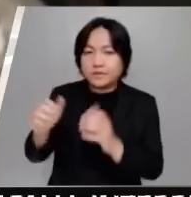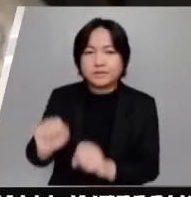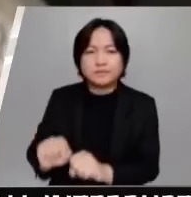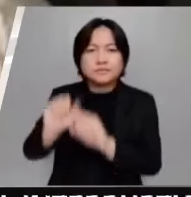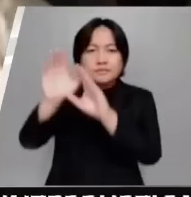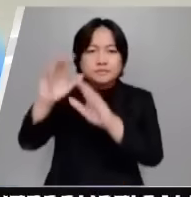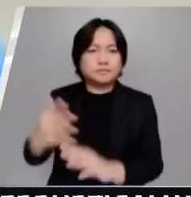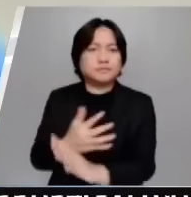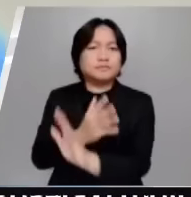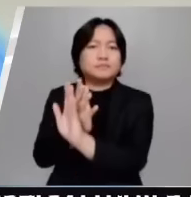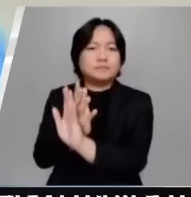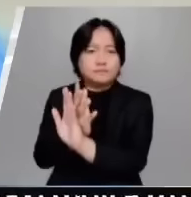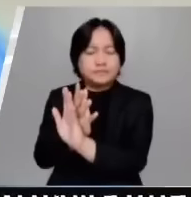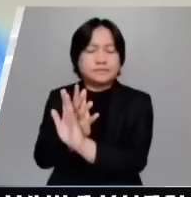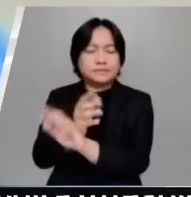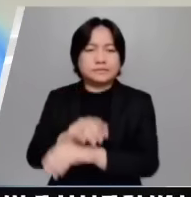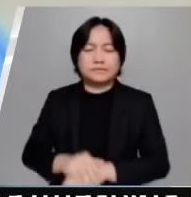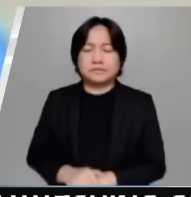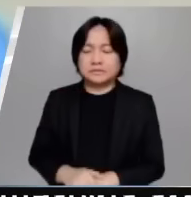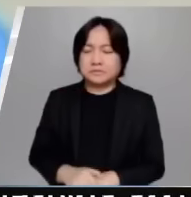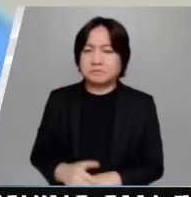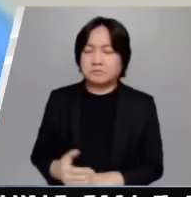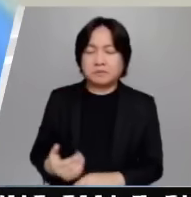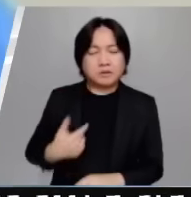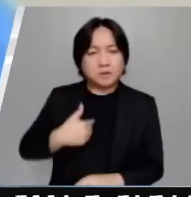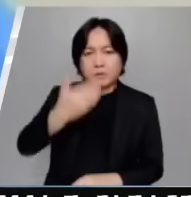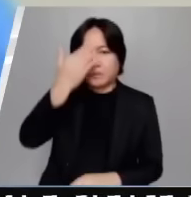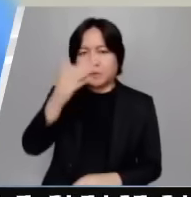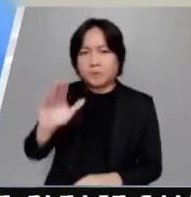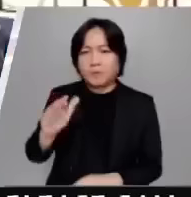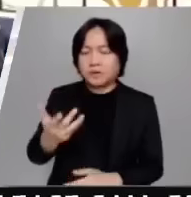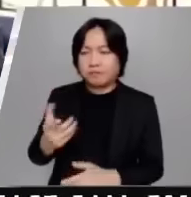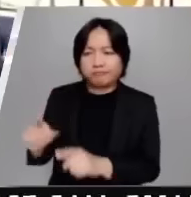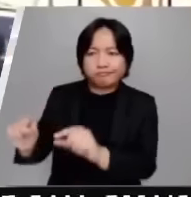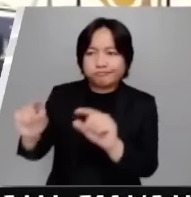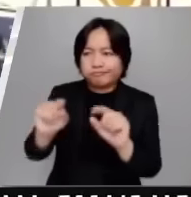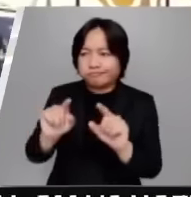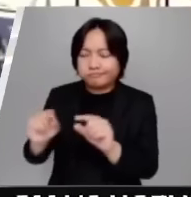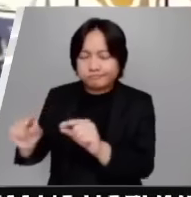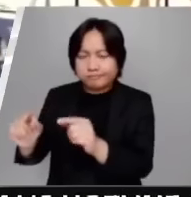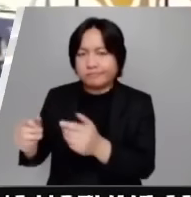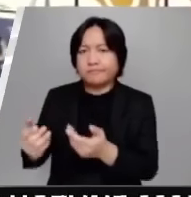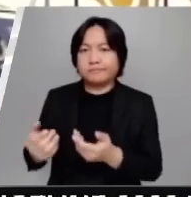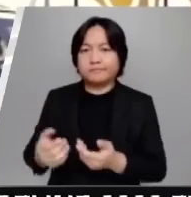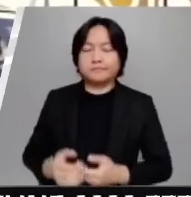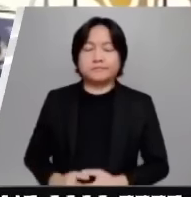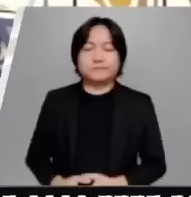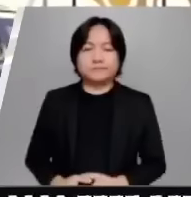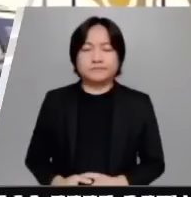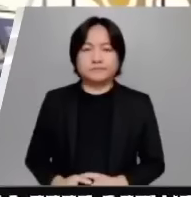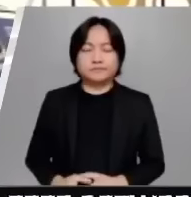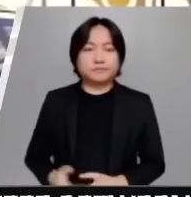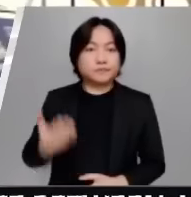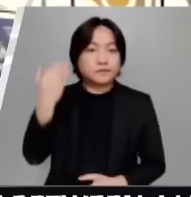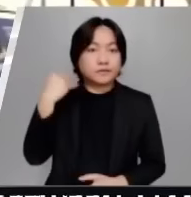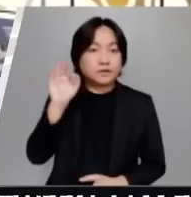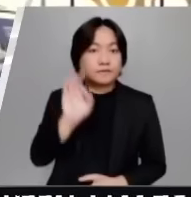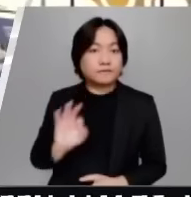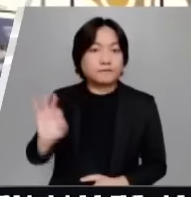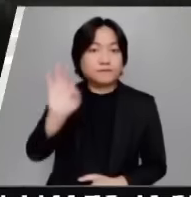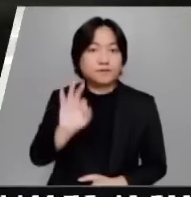to verify from him Uh masyadong mabilis ang mga pangyayari Biyernes nung nakaraang linggo na makatanggap ang